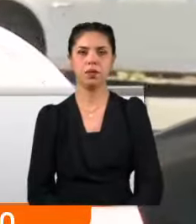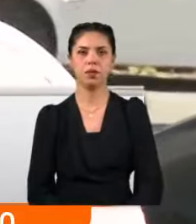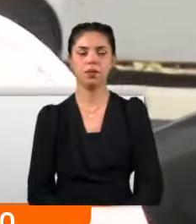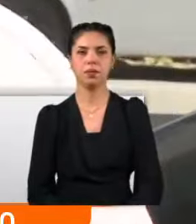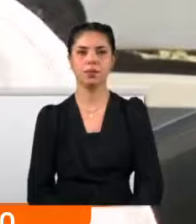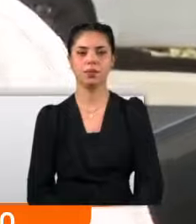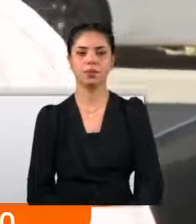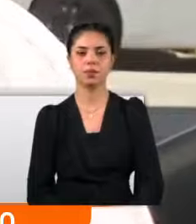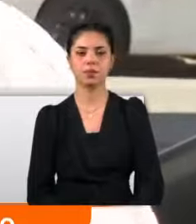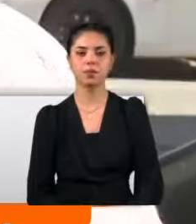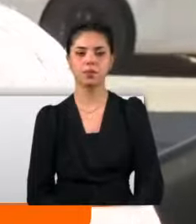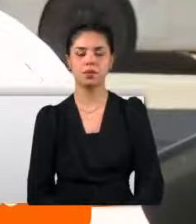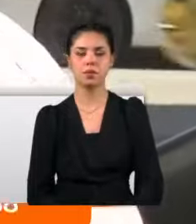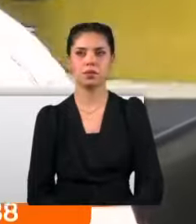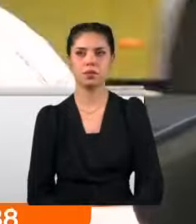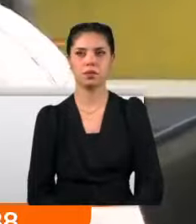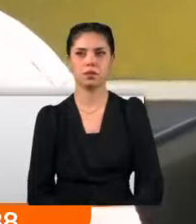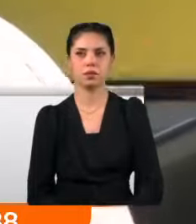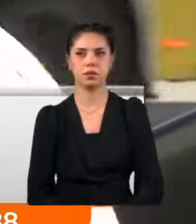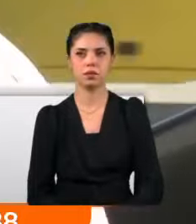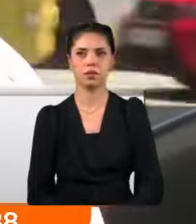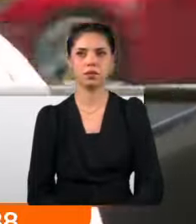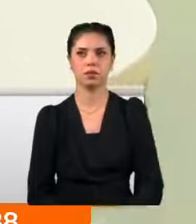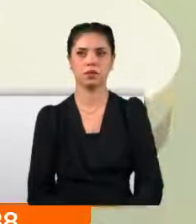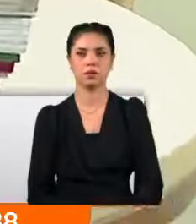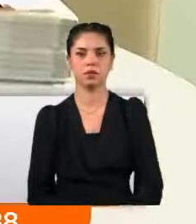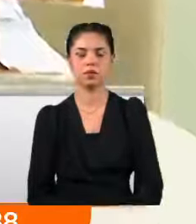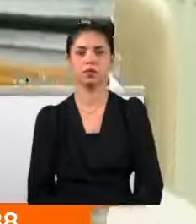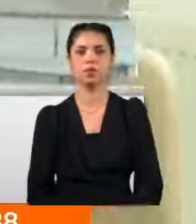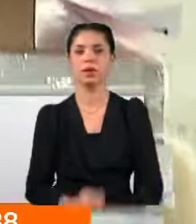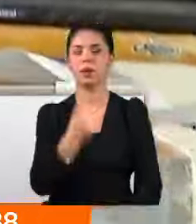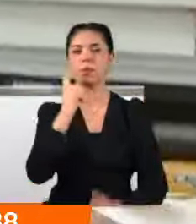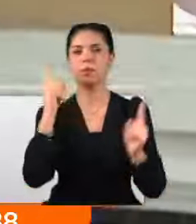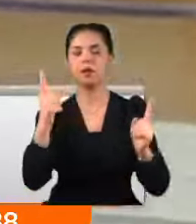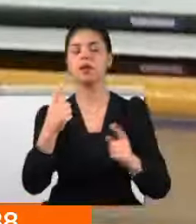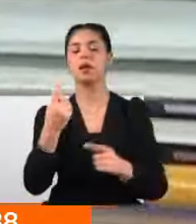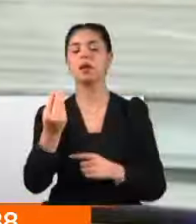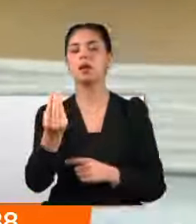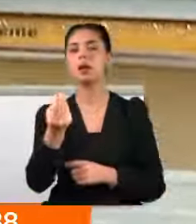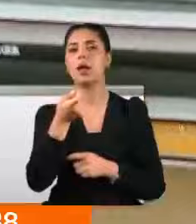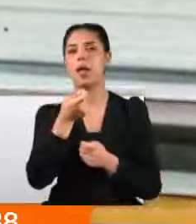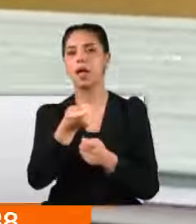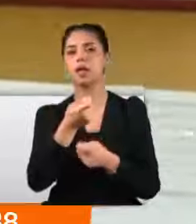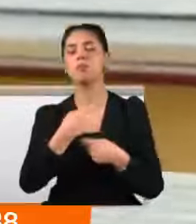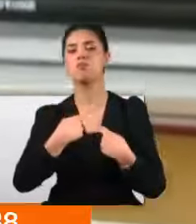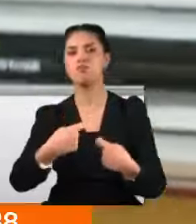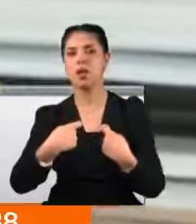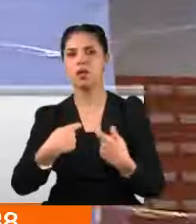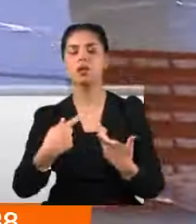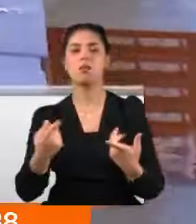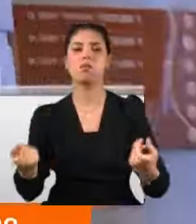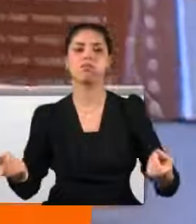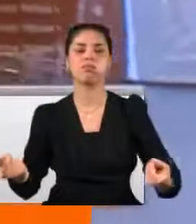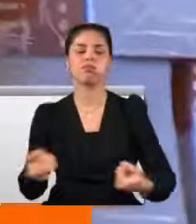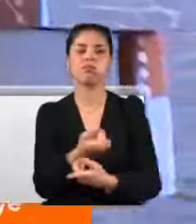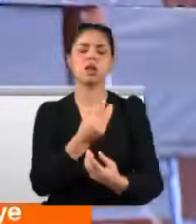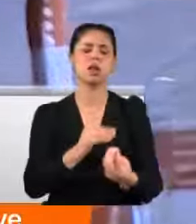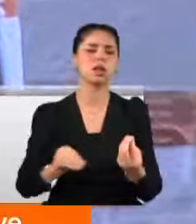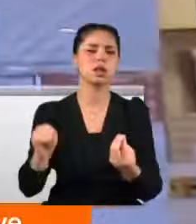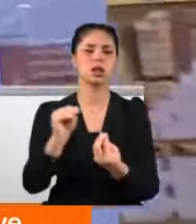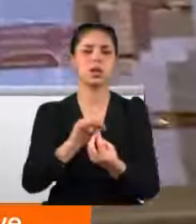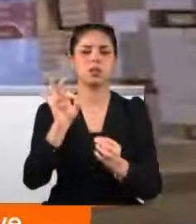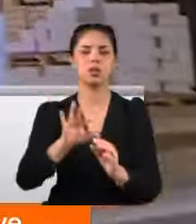ki bunun beslenmesi var, ulaşımı var, bilmem nesi var. Yıllık eğitim ücreti servisi yemeğiydi derken fahiş fiyat uygulamasında